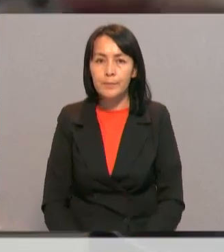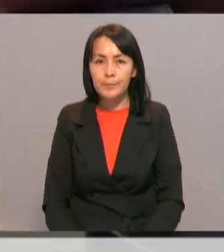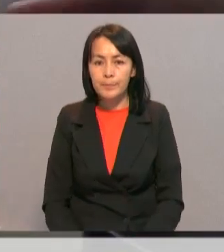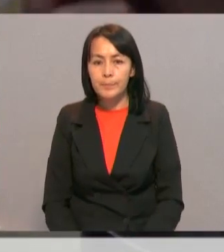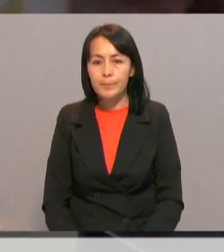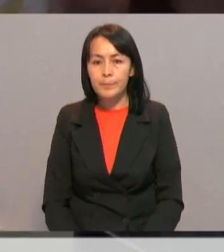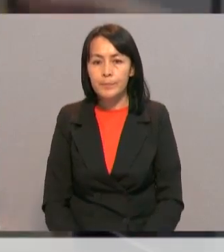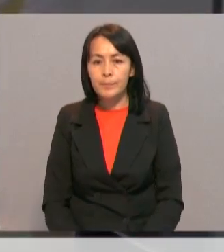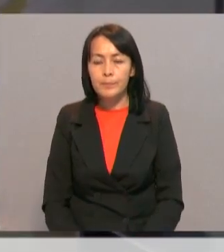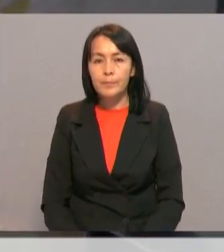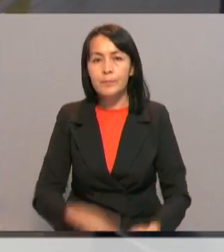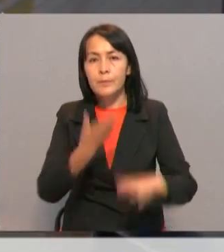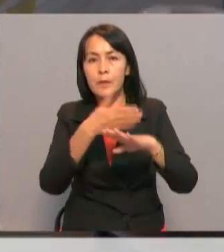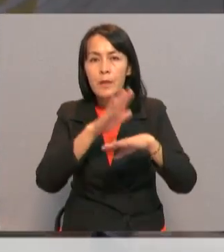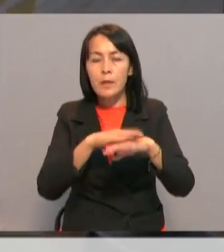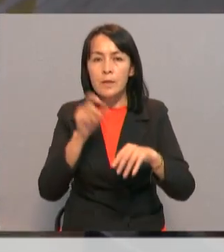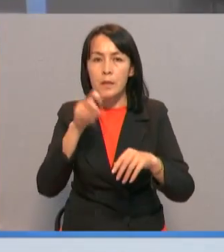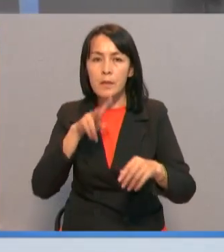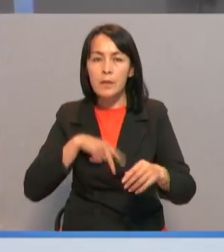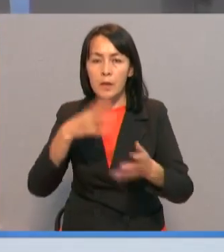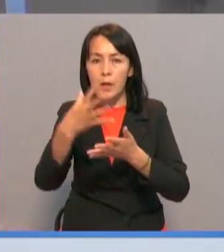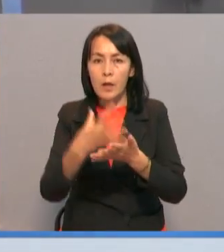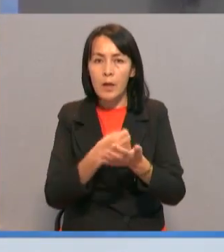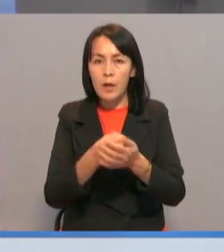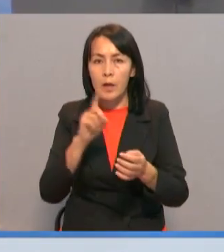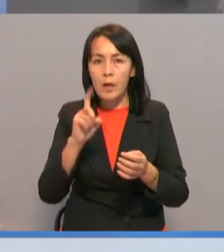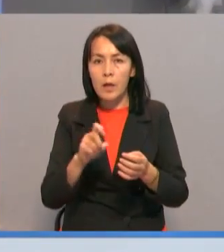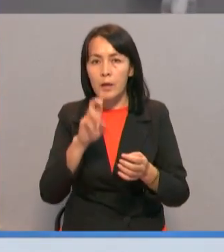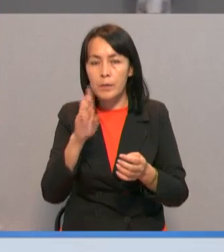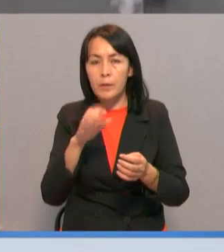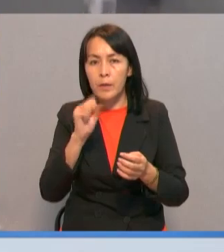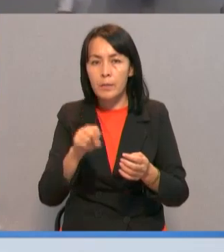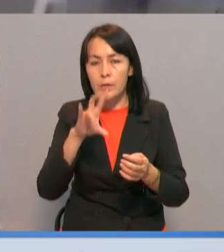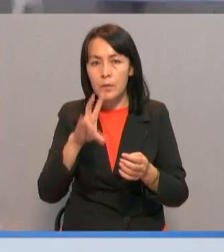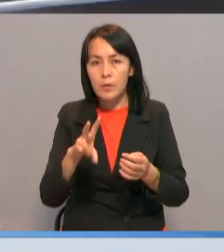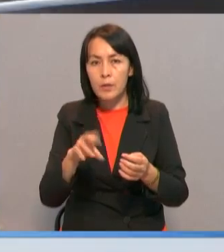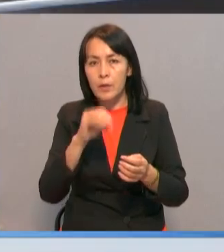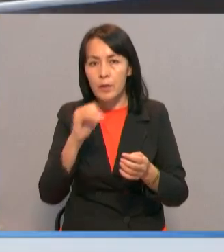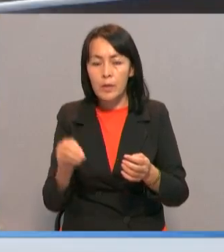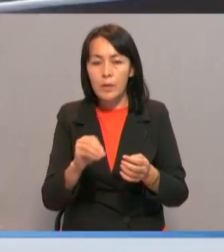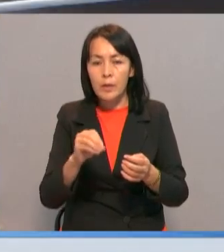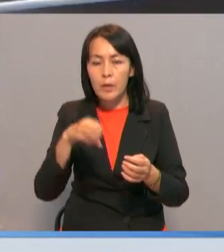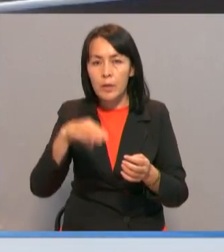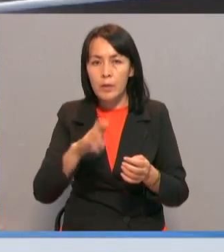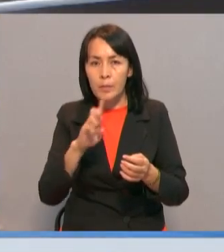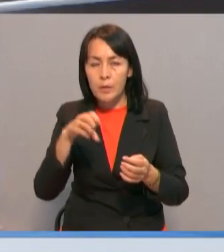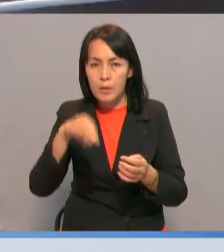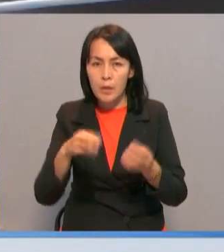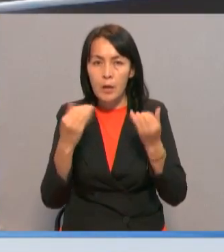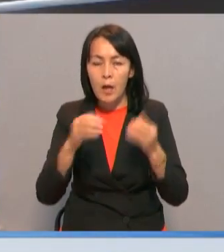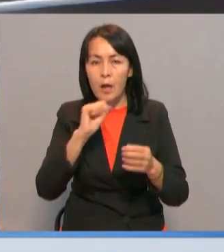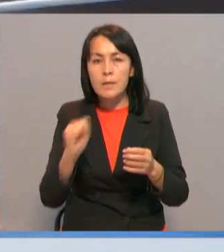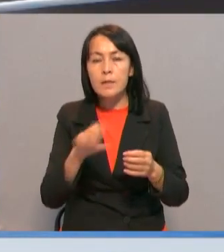медалей в весовой категории золотые медали завоевали Халид пикетов Алмаз Нурлан ерхан ун тала пов бекжан тле балды